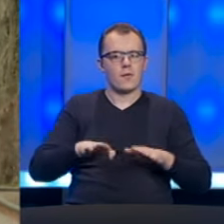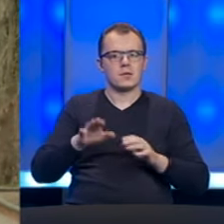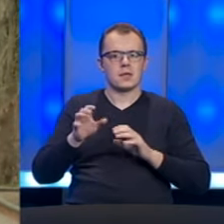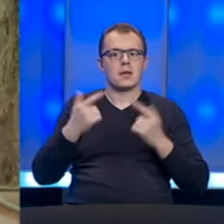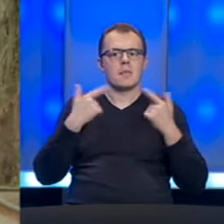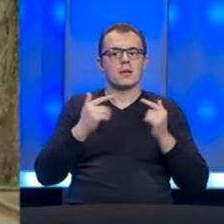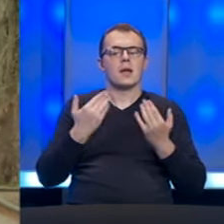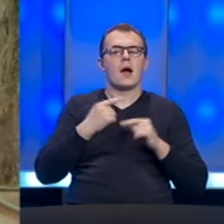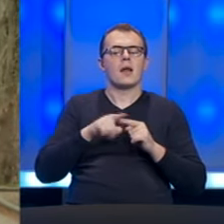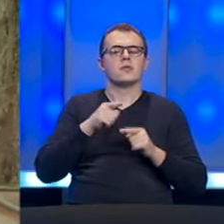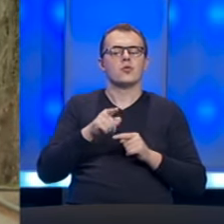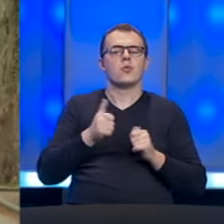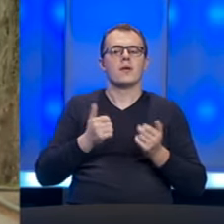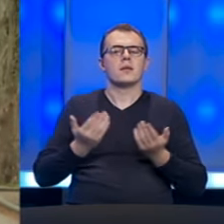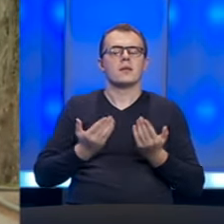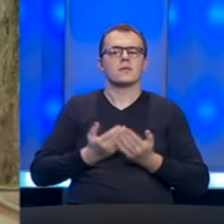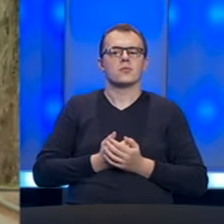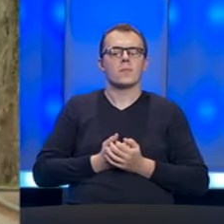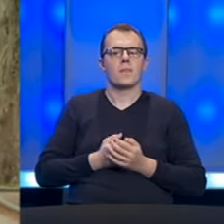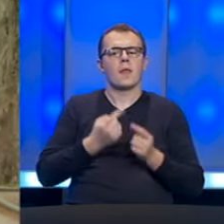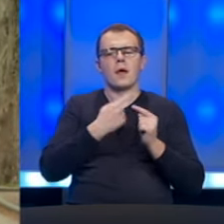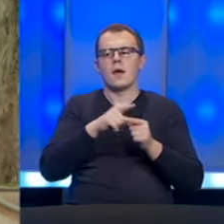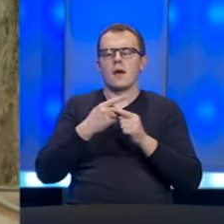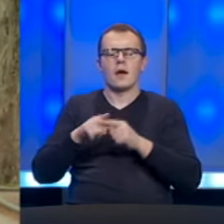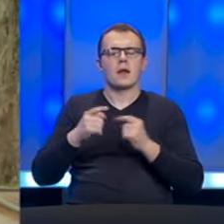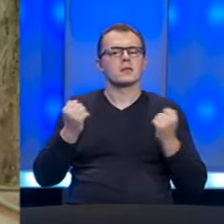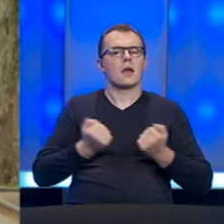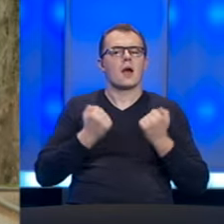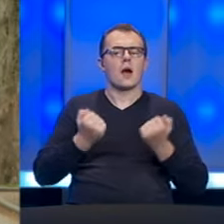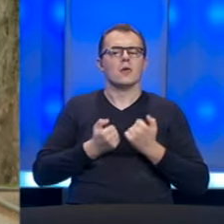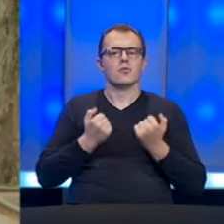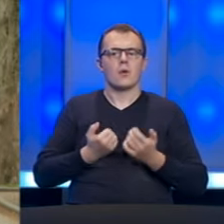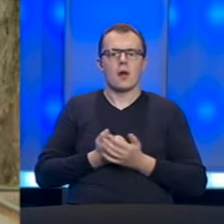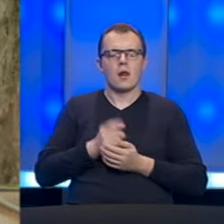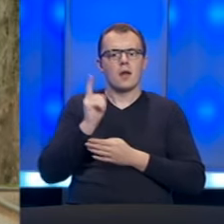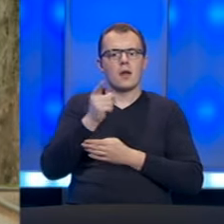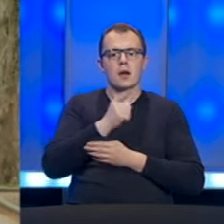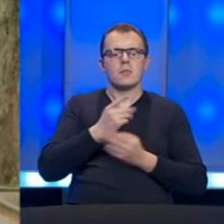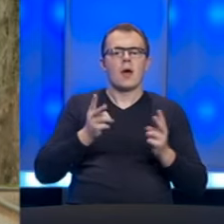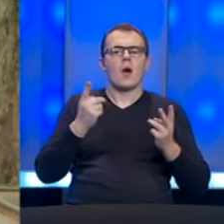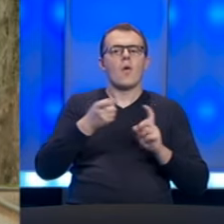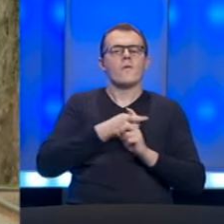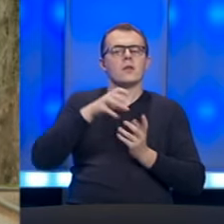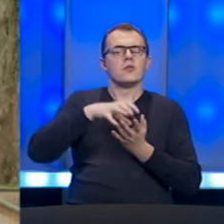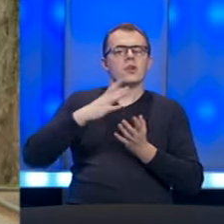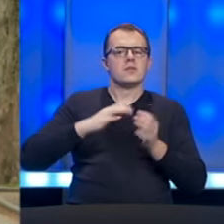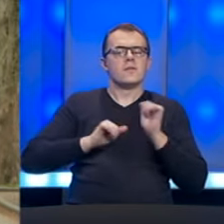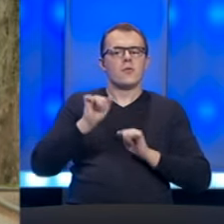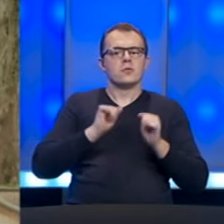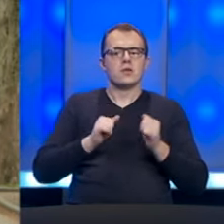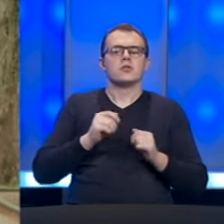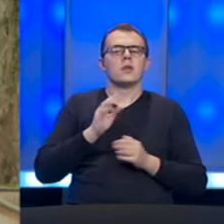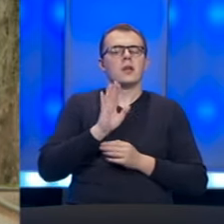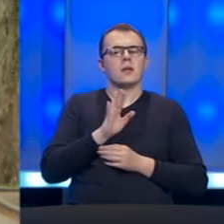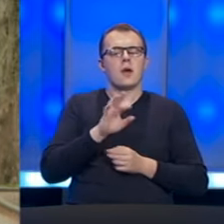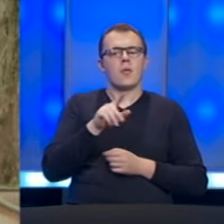praznika, a razlog tome jesu razne aktuelne naredbe kako Federalnog štaba civilne zaštite, tako